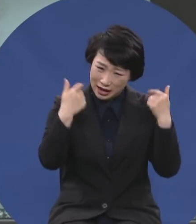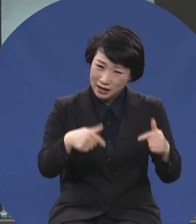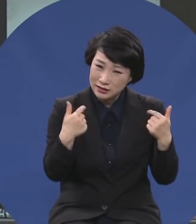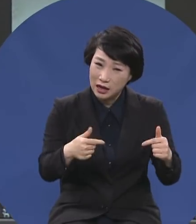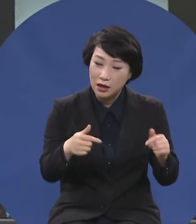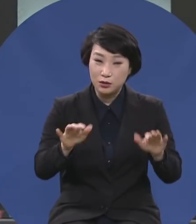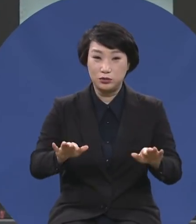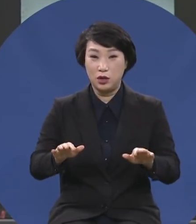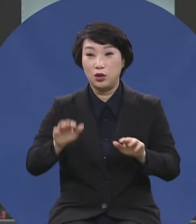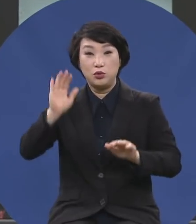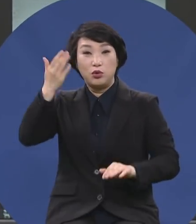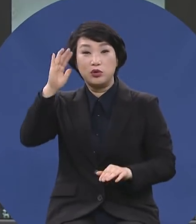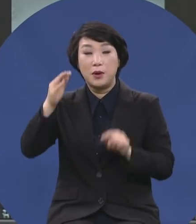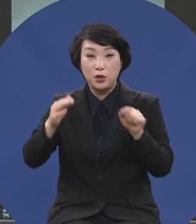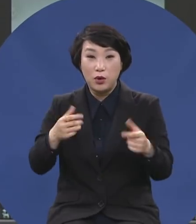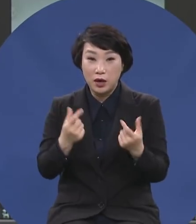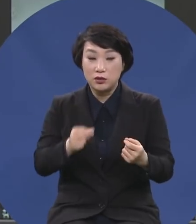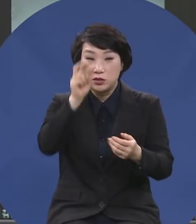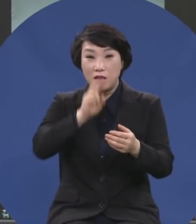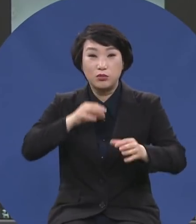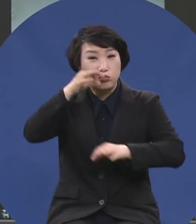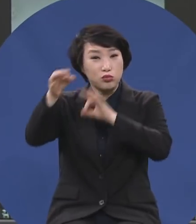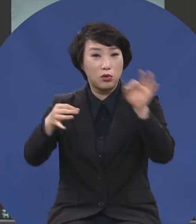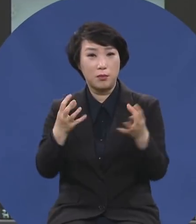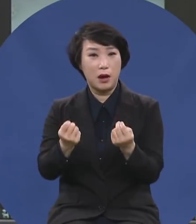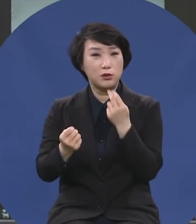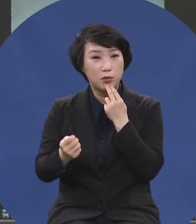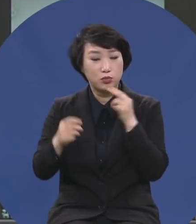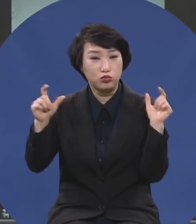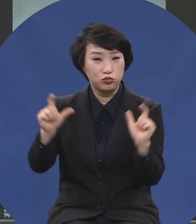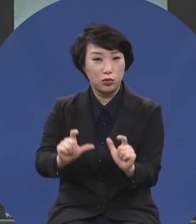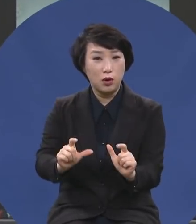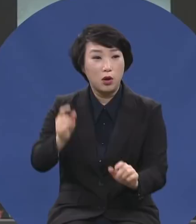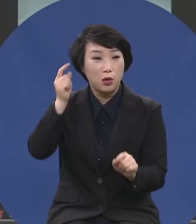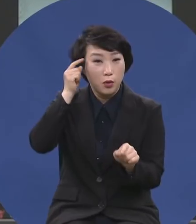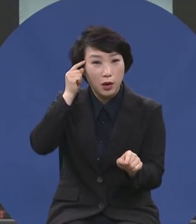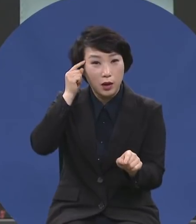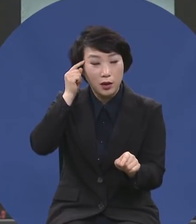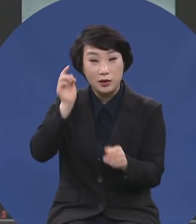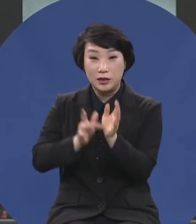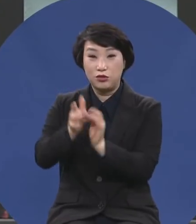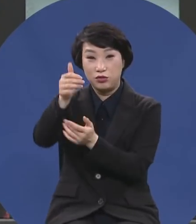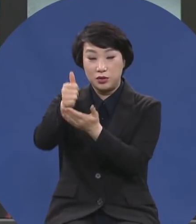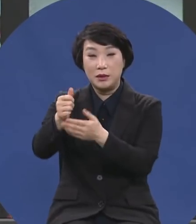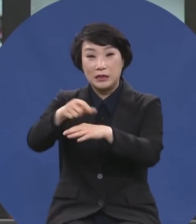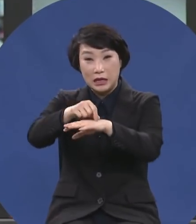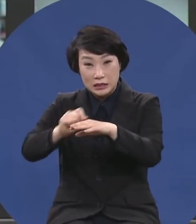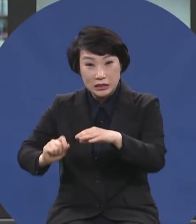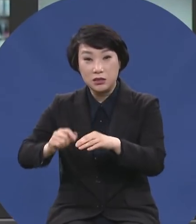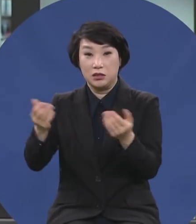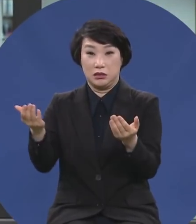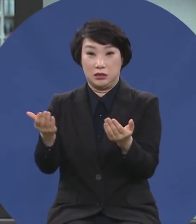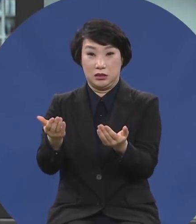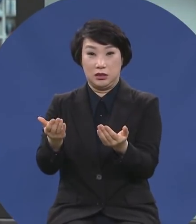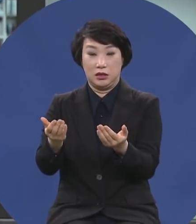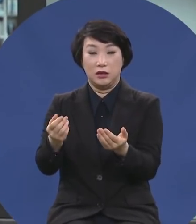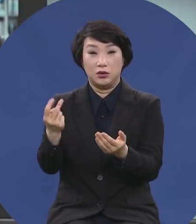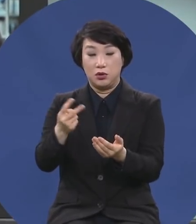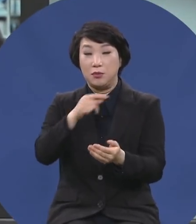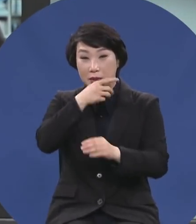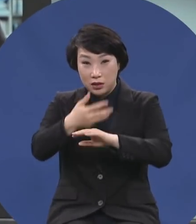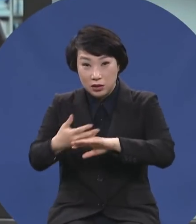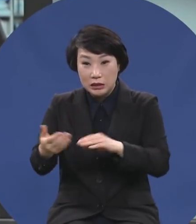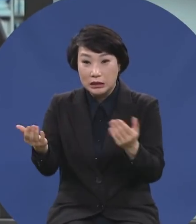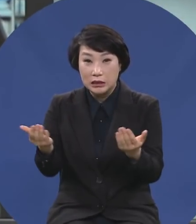그런 찬양들을 잘 안 불러요. 왜냐? 예수가 살찌진 사건, 피